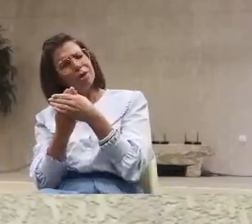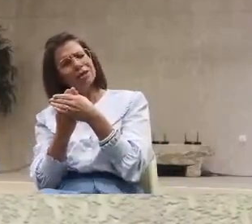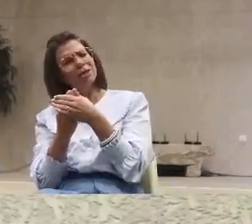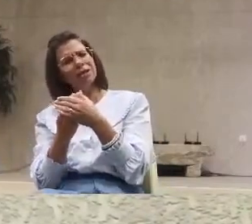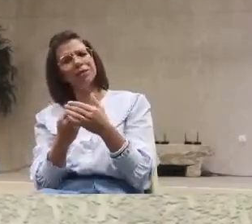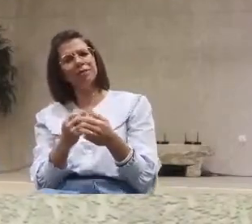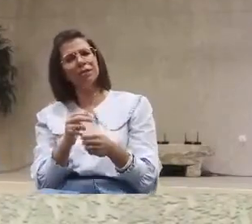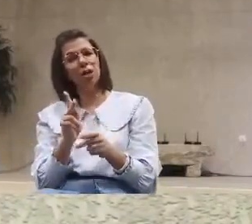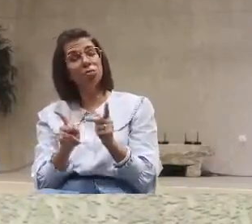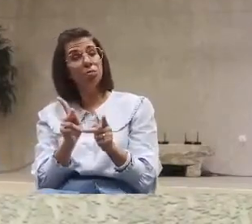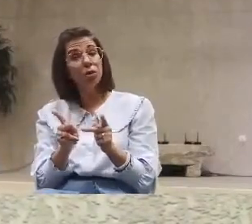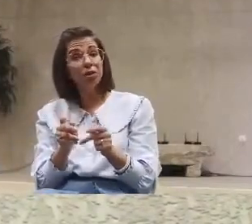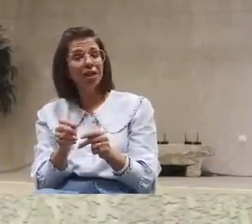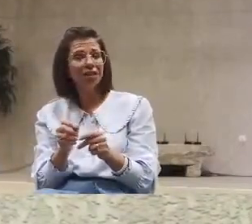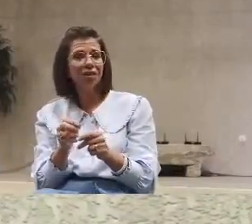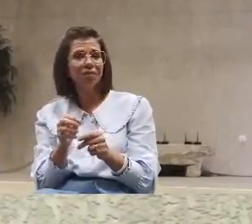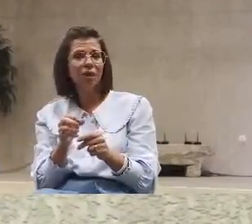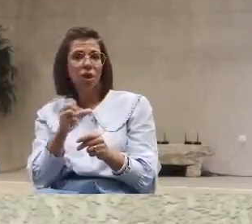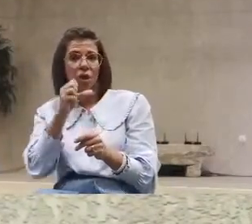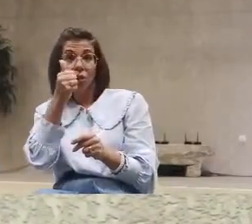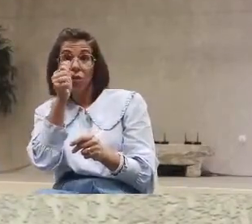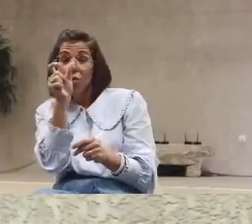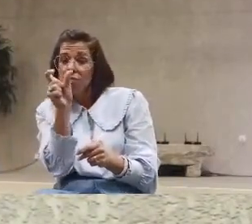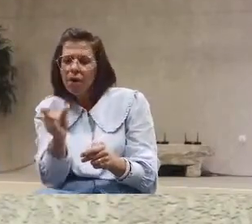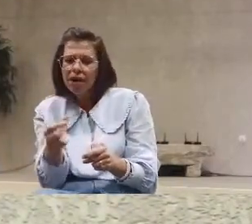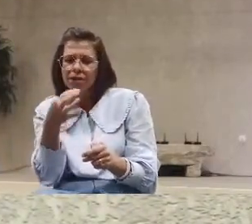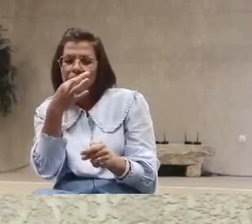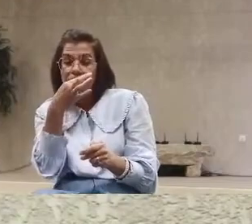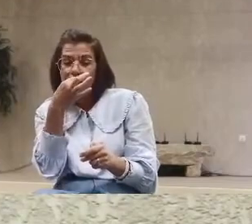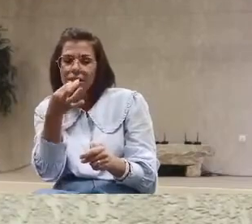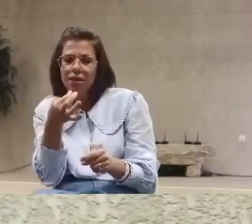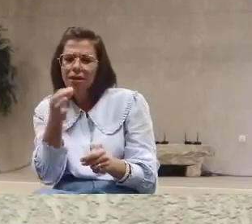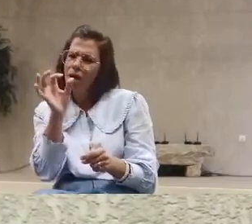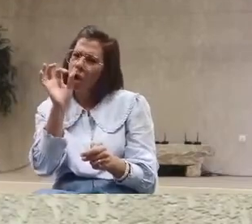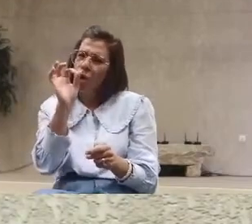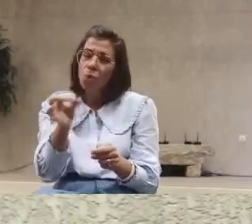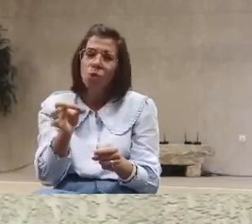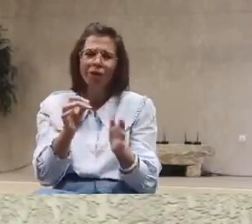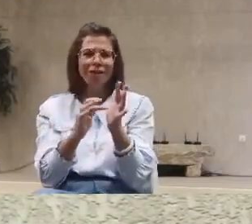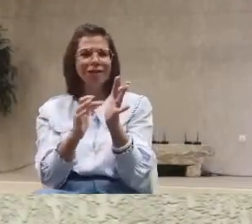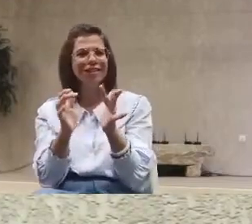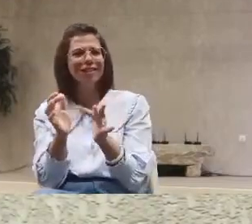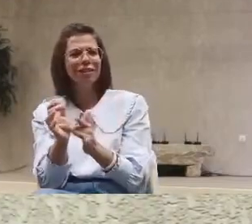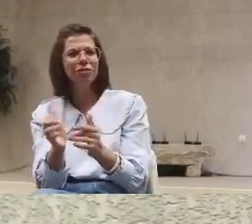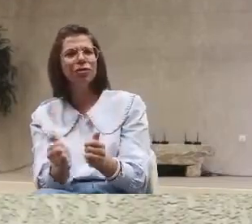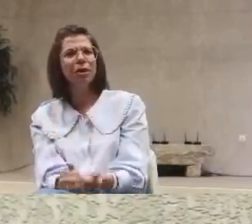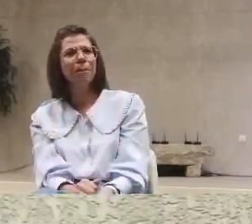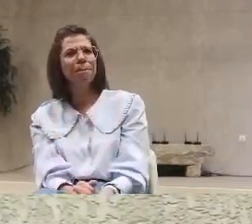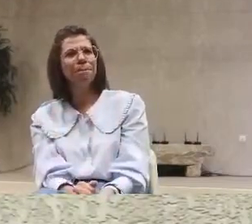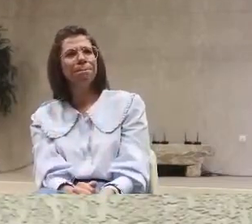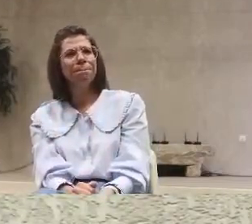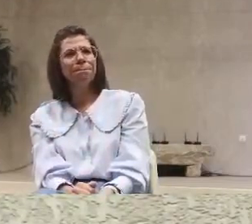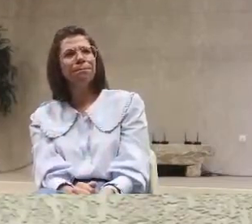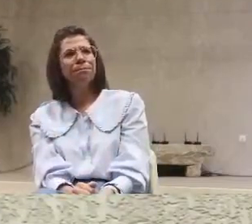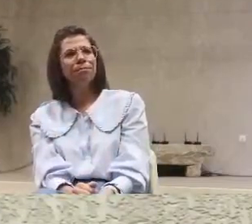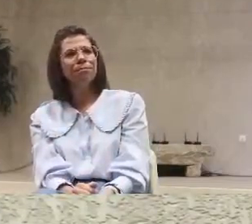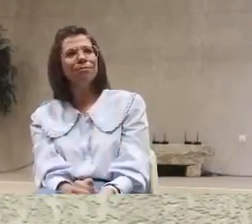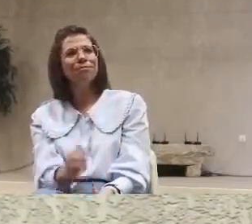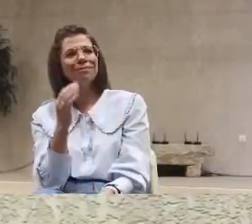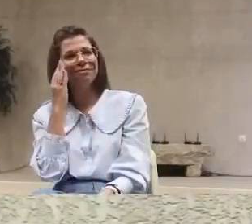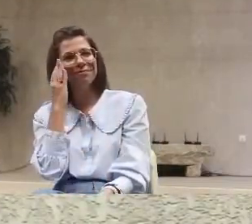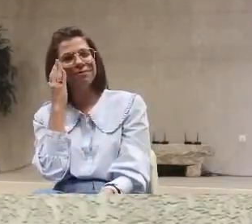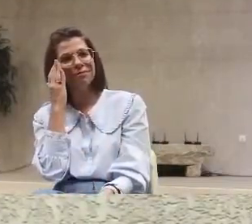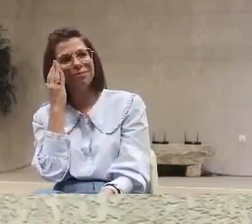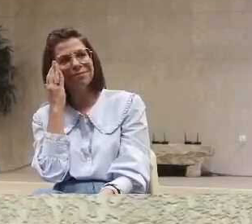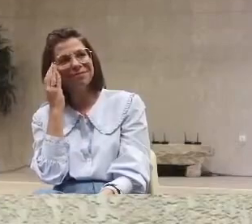il y a-t-il quelqu'un qui veut dire oui à Jésus je veux donner l'occasion chaque fois que l'évangile est annoncé je veux donner l